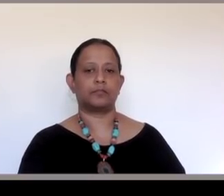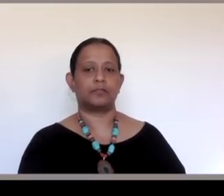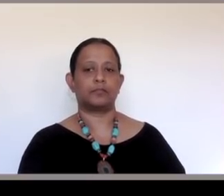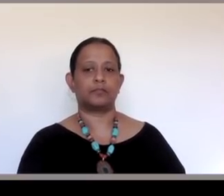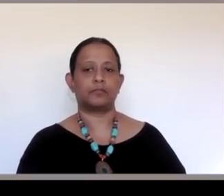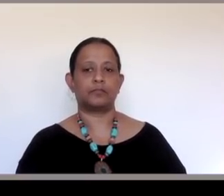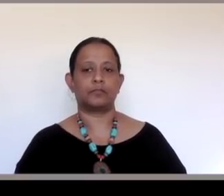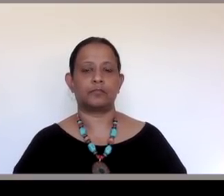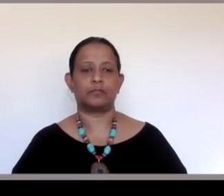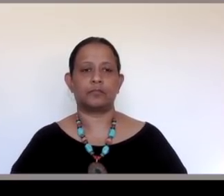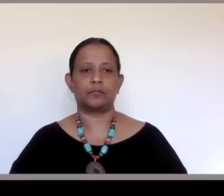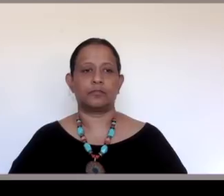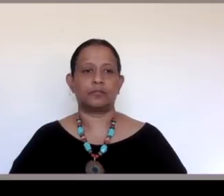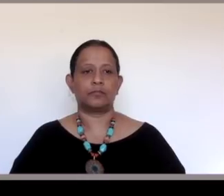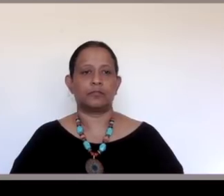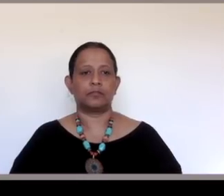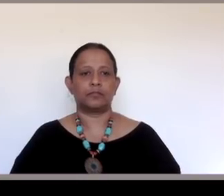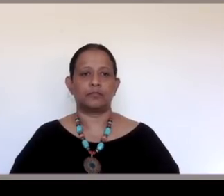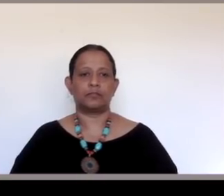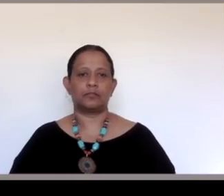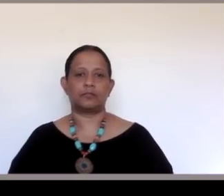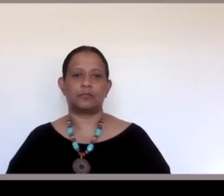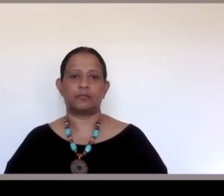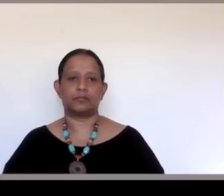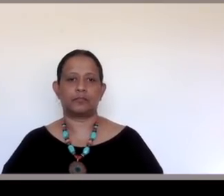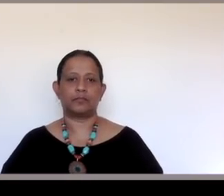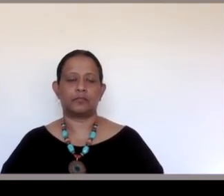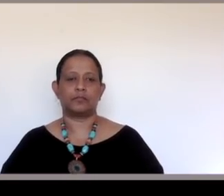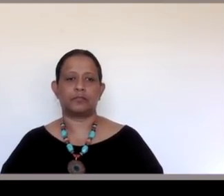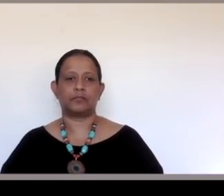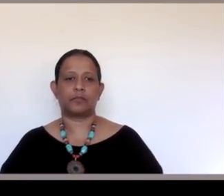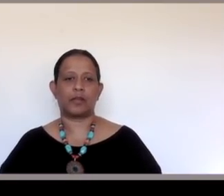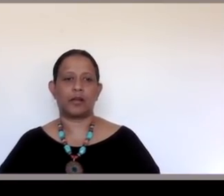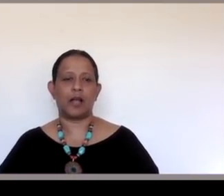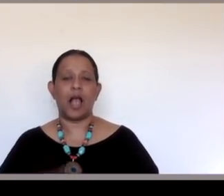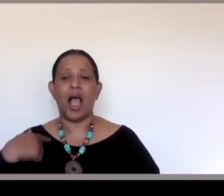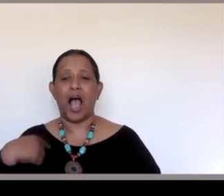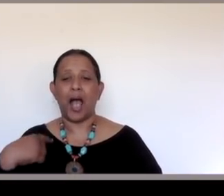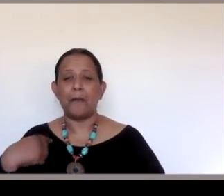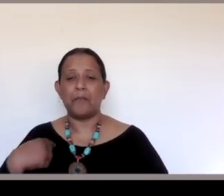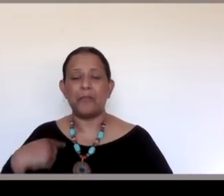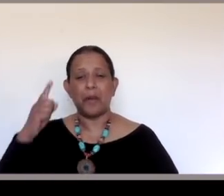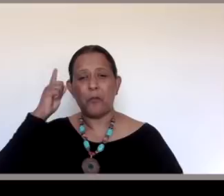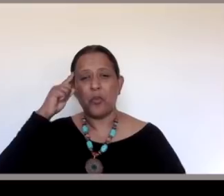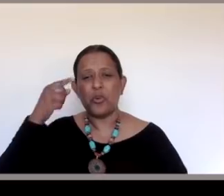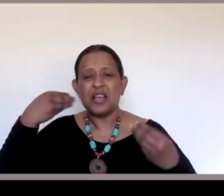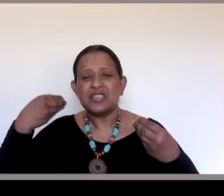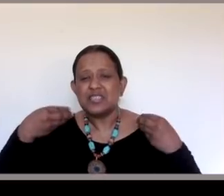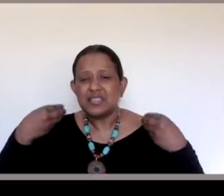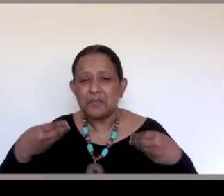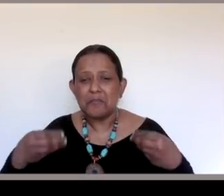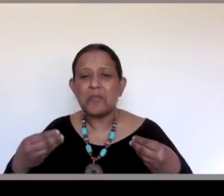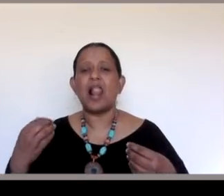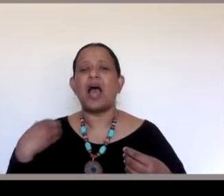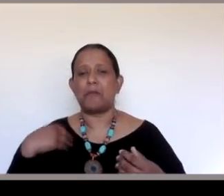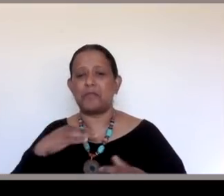துயரப்படுகிறவர்கள் பாக்கியவான்கள் அவர்கள் ஆறுதல் அடைவார்கள் இட் வாஸ் அகைன் ஓ மொலக் குணத்தோ ஆசீர்வாத லத்தோய